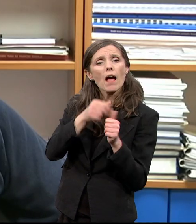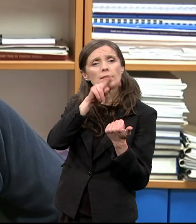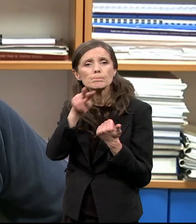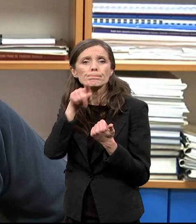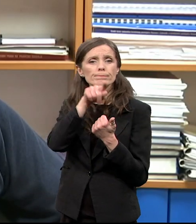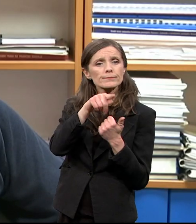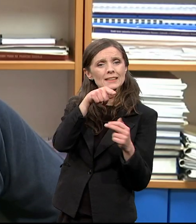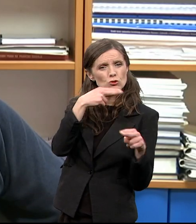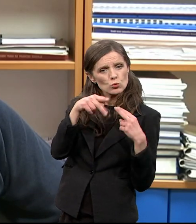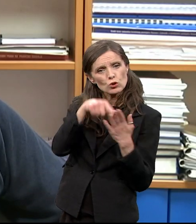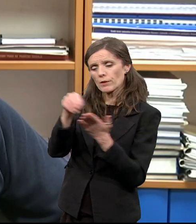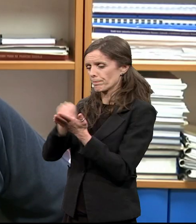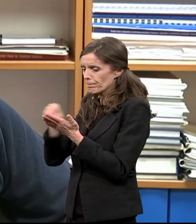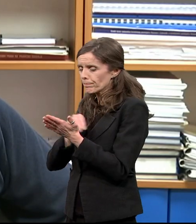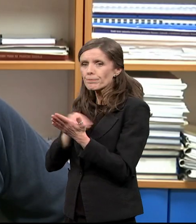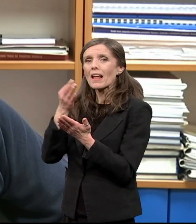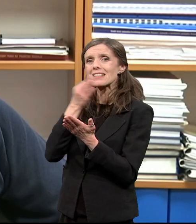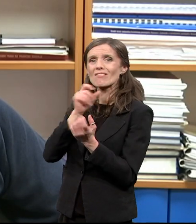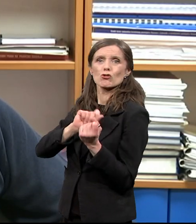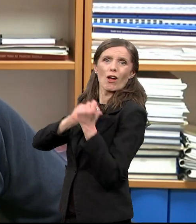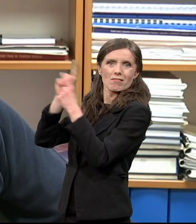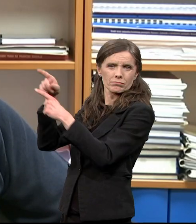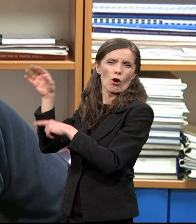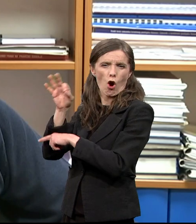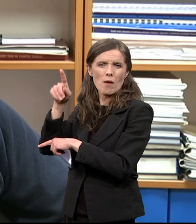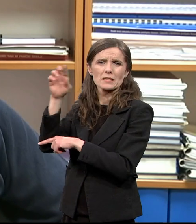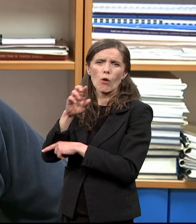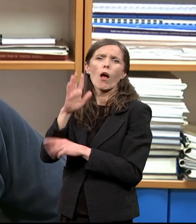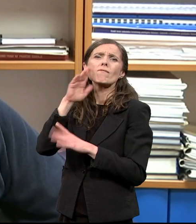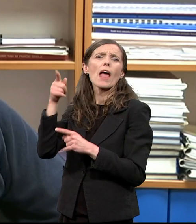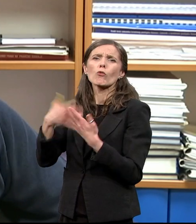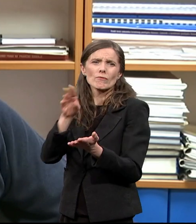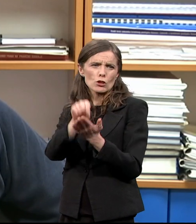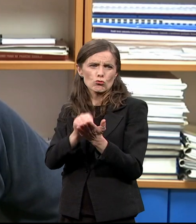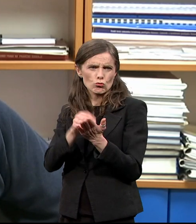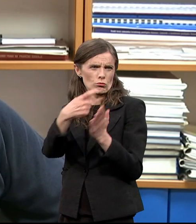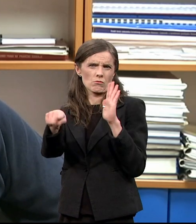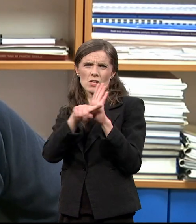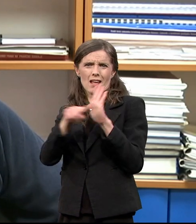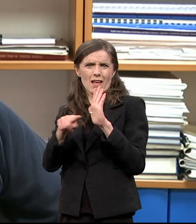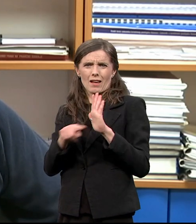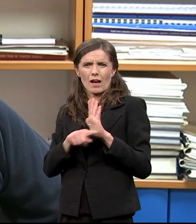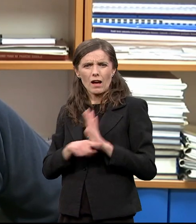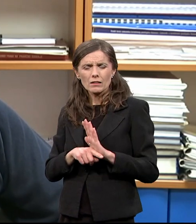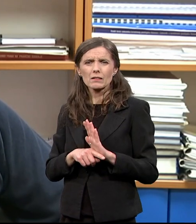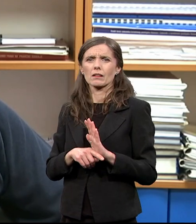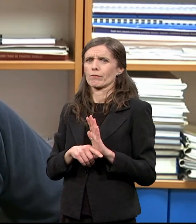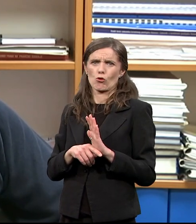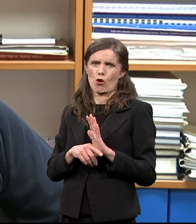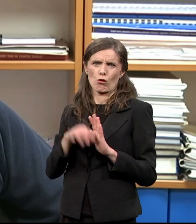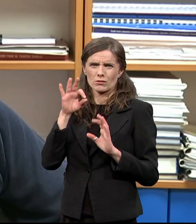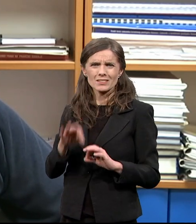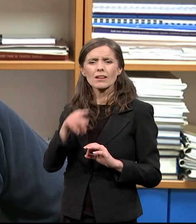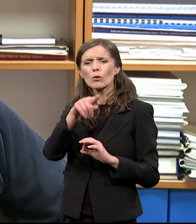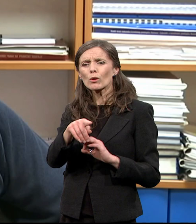izveštaje i obaveštavaju svoje pretpostavljene. I siguran sam da su zabeležili bezbroj negativnih stvari, bezbroj